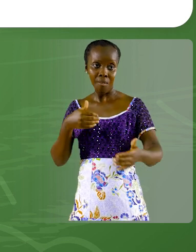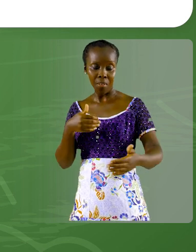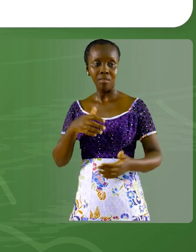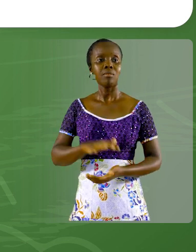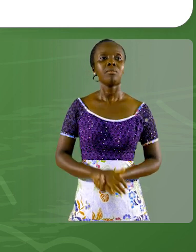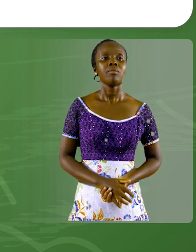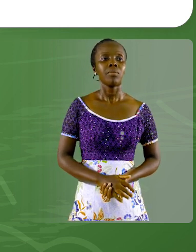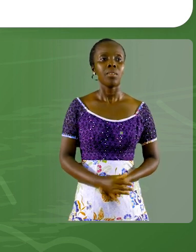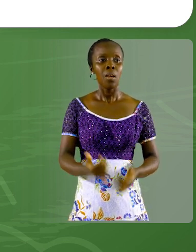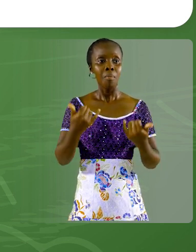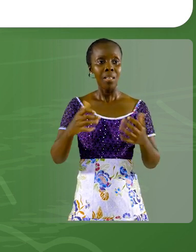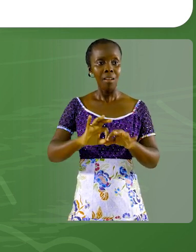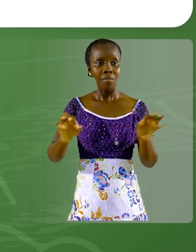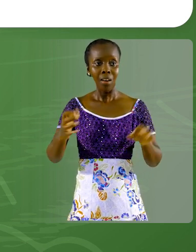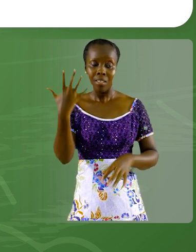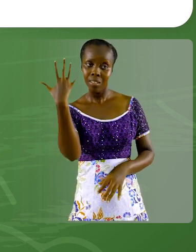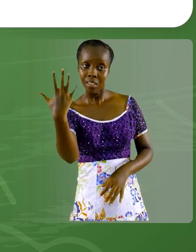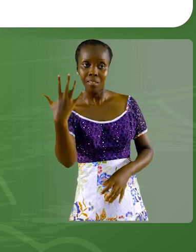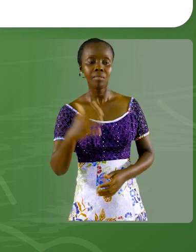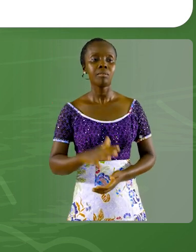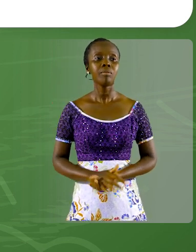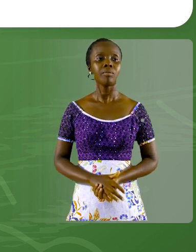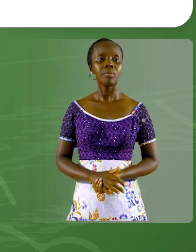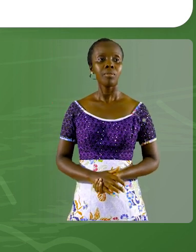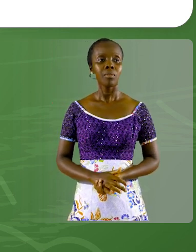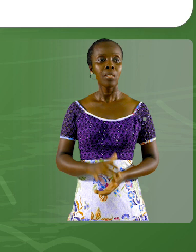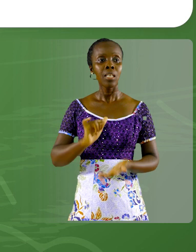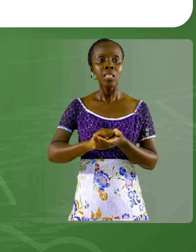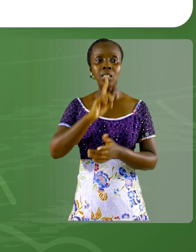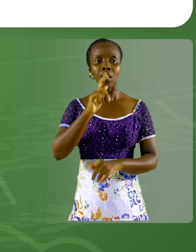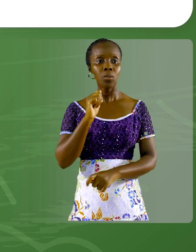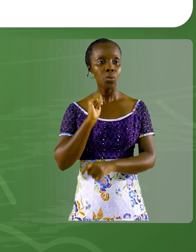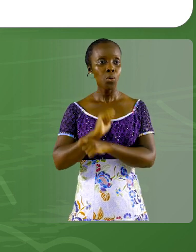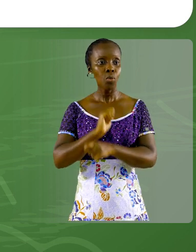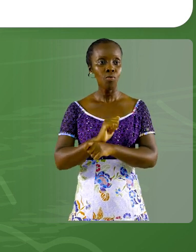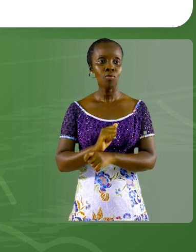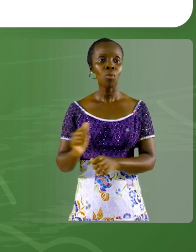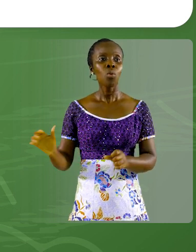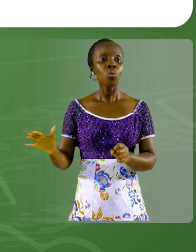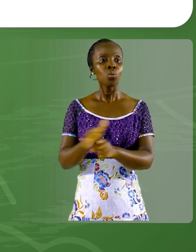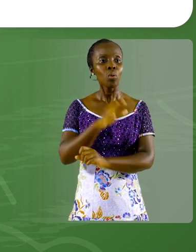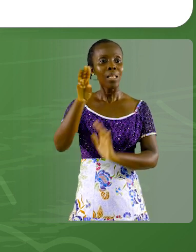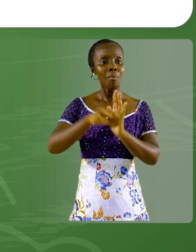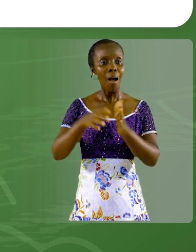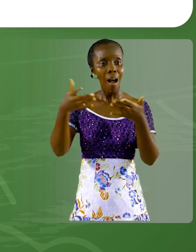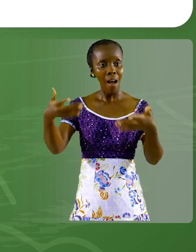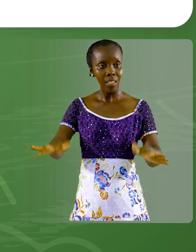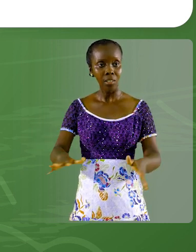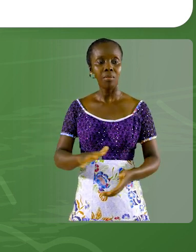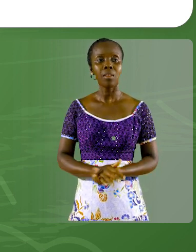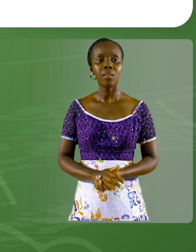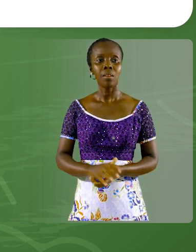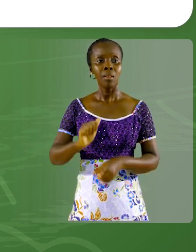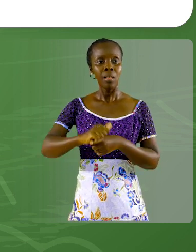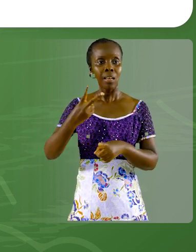Maintenant, considérons la phrase 5. C'est une œuvre totalement achevée. Nous avons